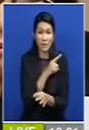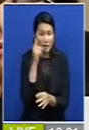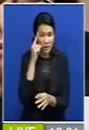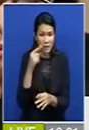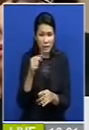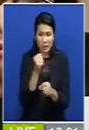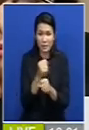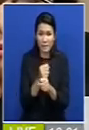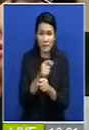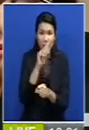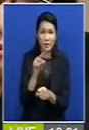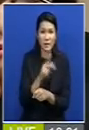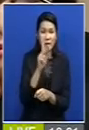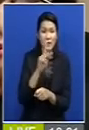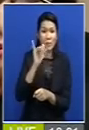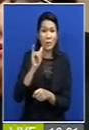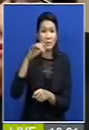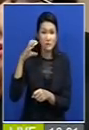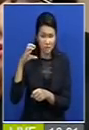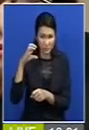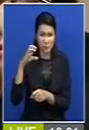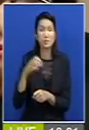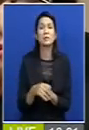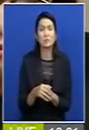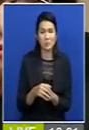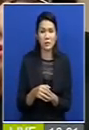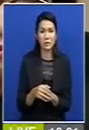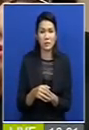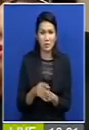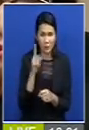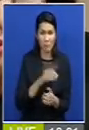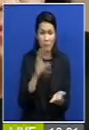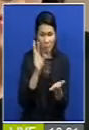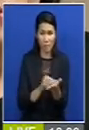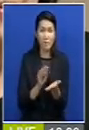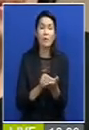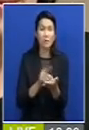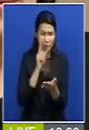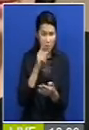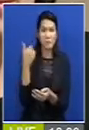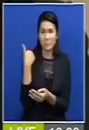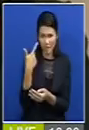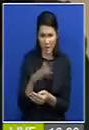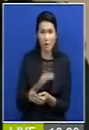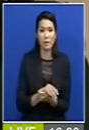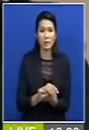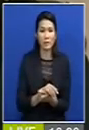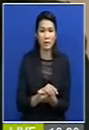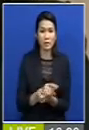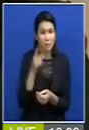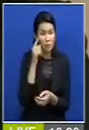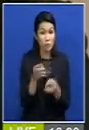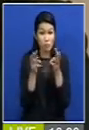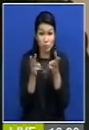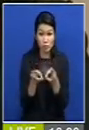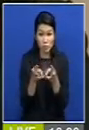ที่เรารู้กันอยู่ว่าเรื่อง Know Your Customer นะครับก็ข้อมูลต่างๆเหล่านั้นโดยหลักก็มีอยู่แล้วนะครับมีกระบวน